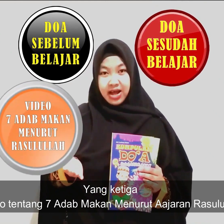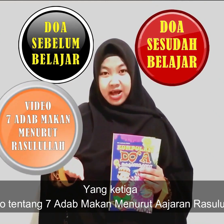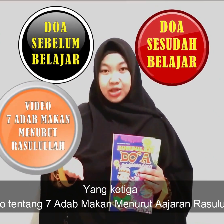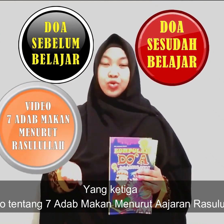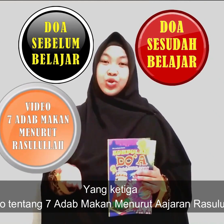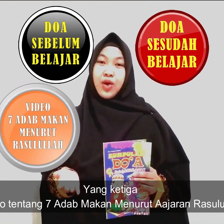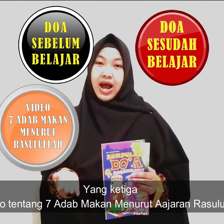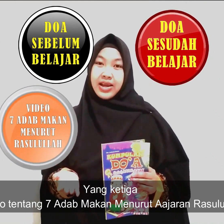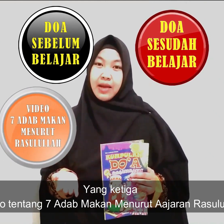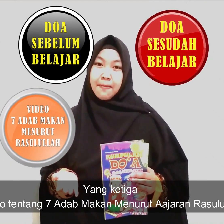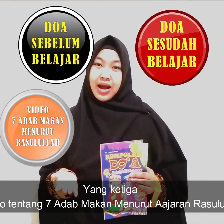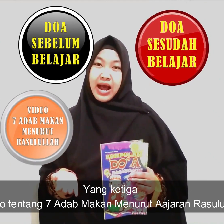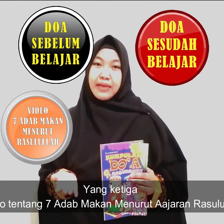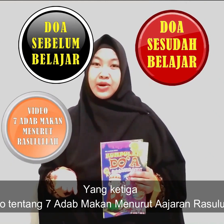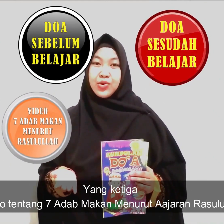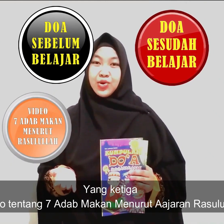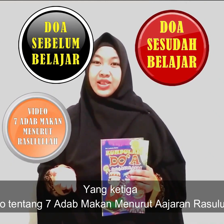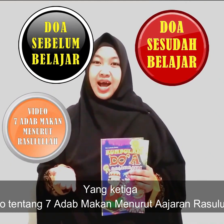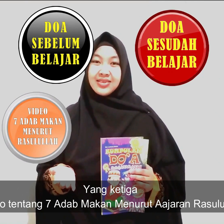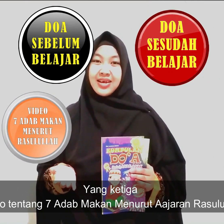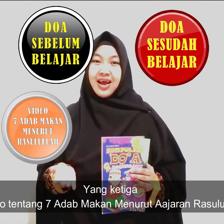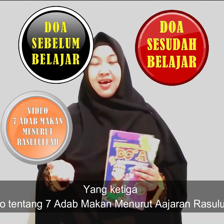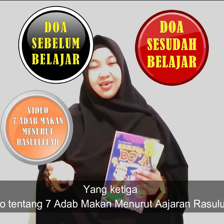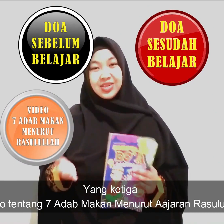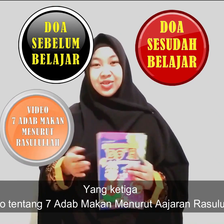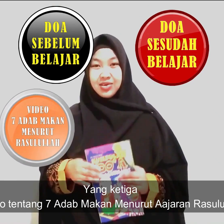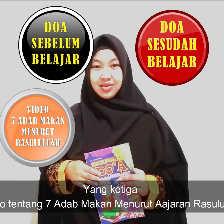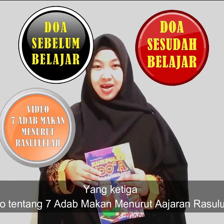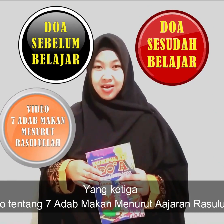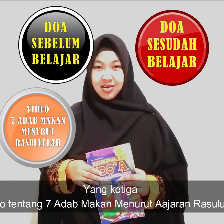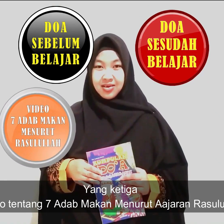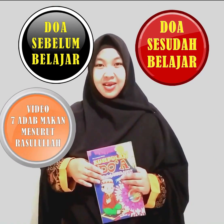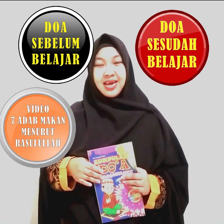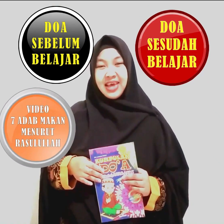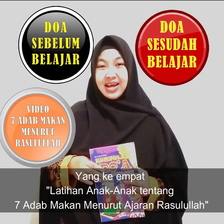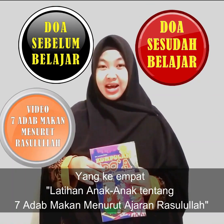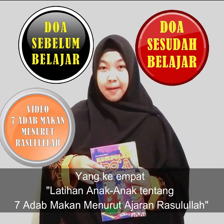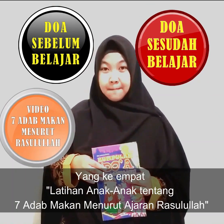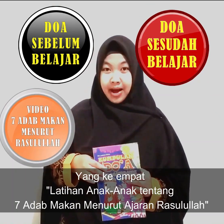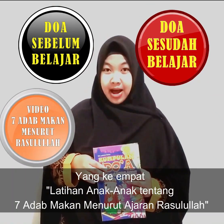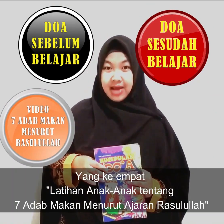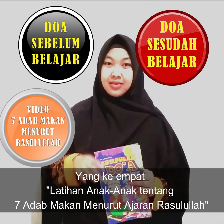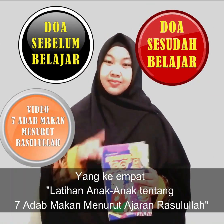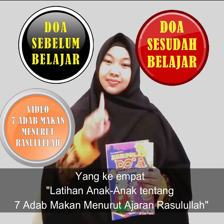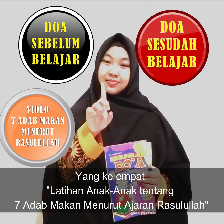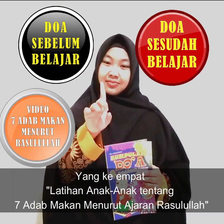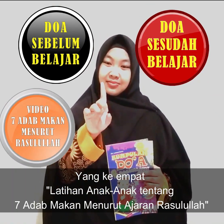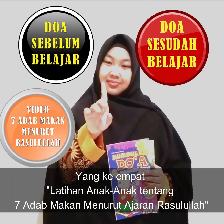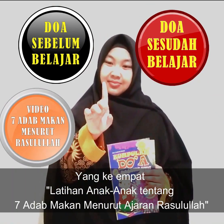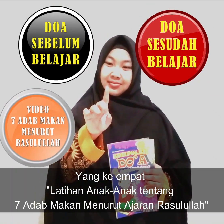video tentang 7 adab makan menurut ajaran Rasulullah. Yang